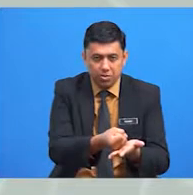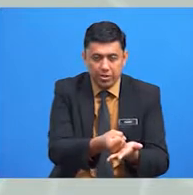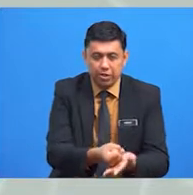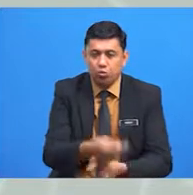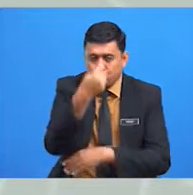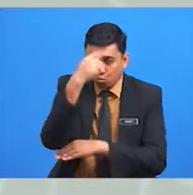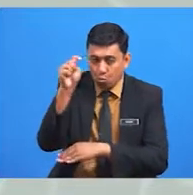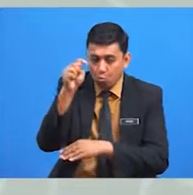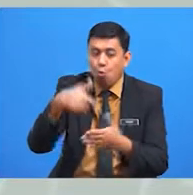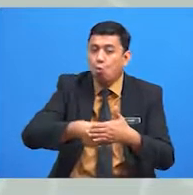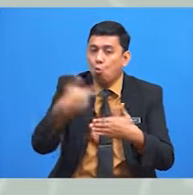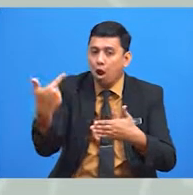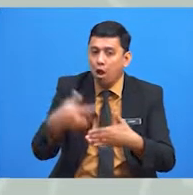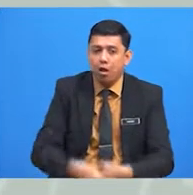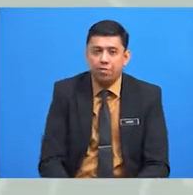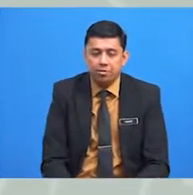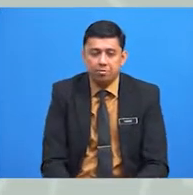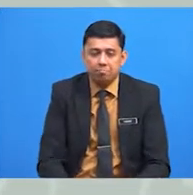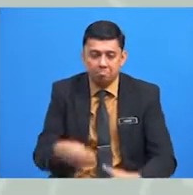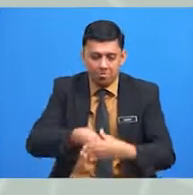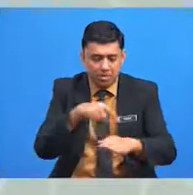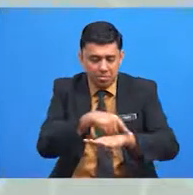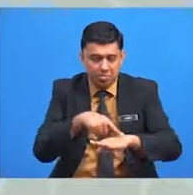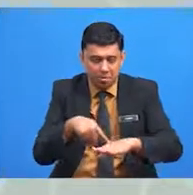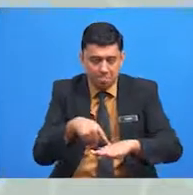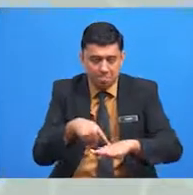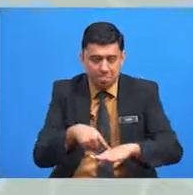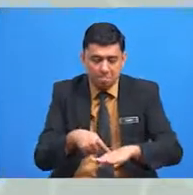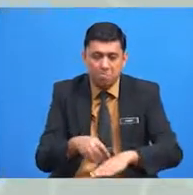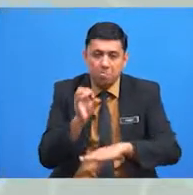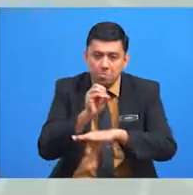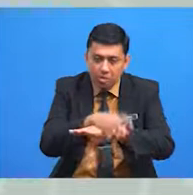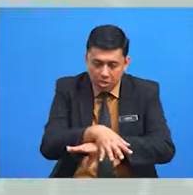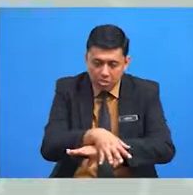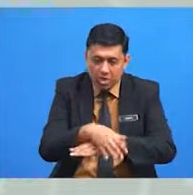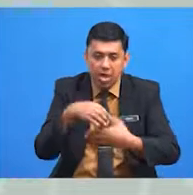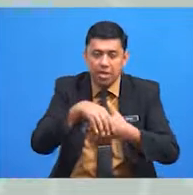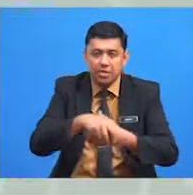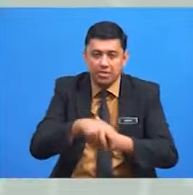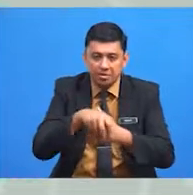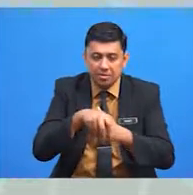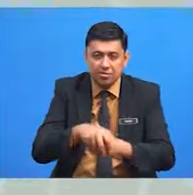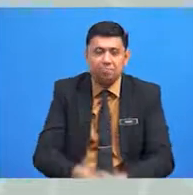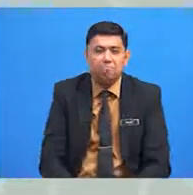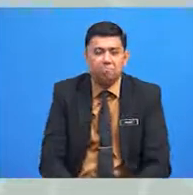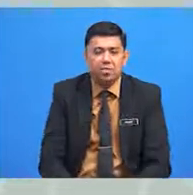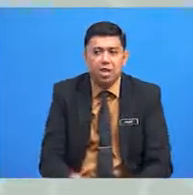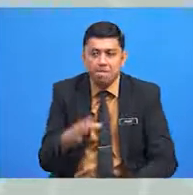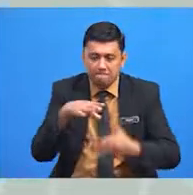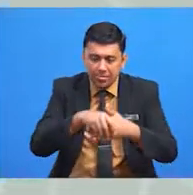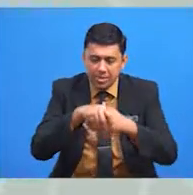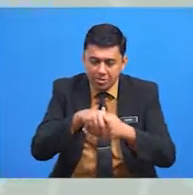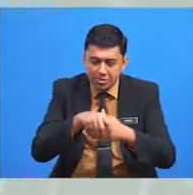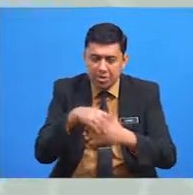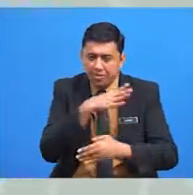Asing. Dalam zaman penjajahan Inggeris, khususnya sebelum Perang Dunia Ketiga, bahasa Inggeris dan bahasa